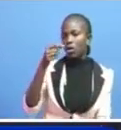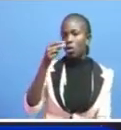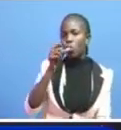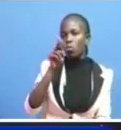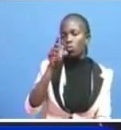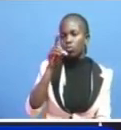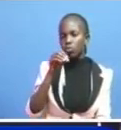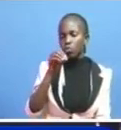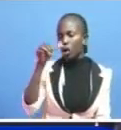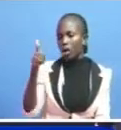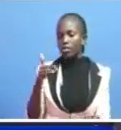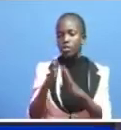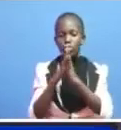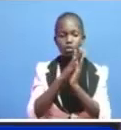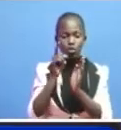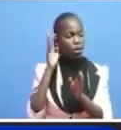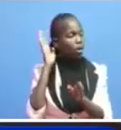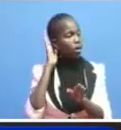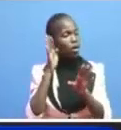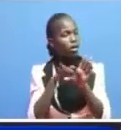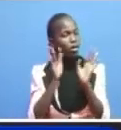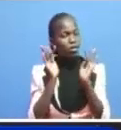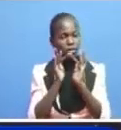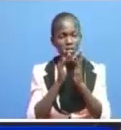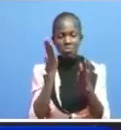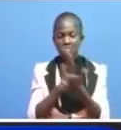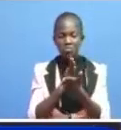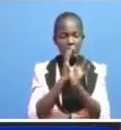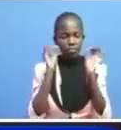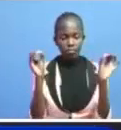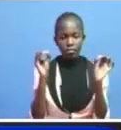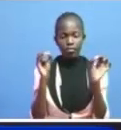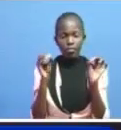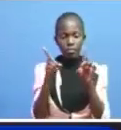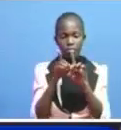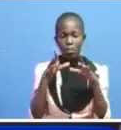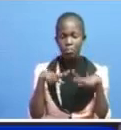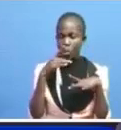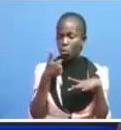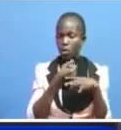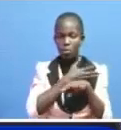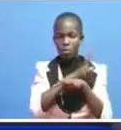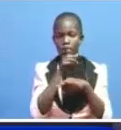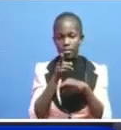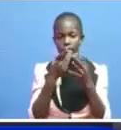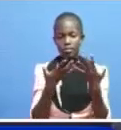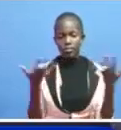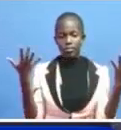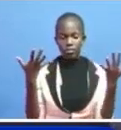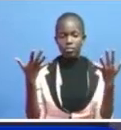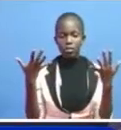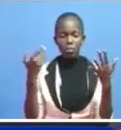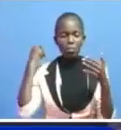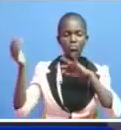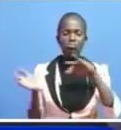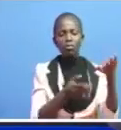habari zingine mnazozisikia kwa mitandao si za kweli. Na wale ambao wanaeneza mambo hayo watoe siasa